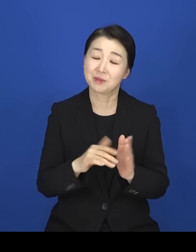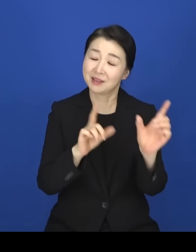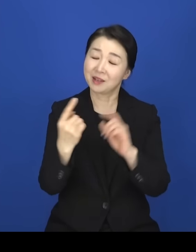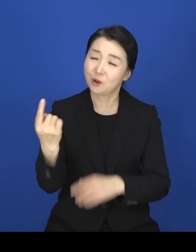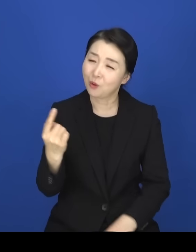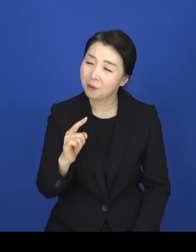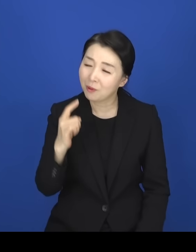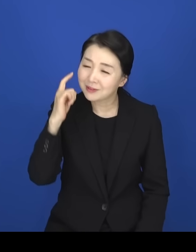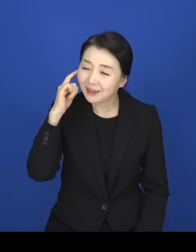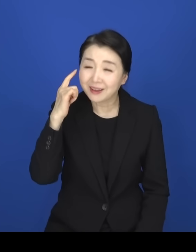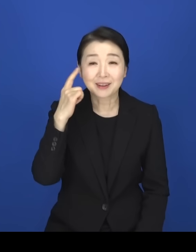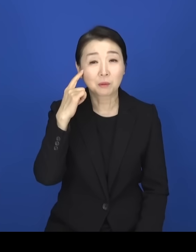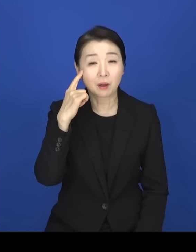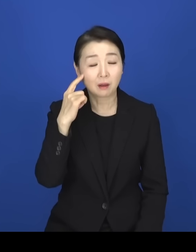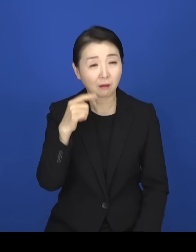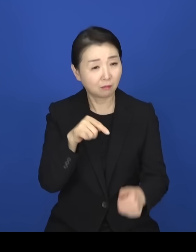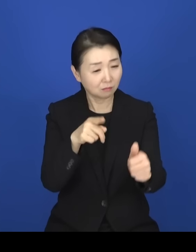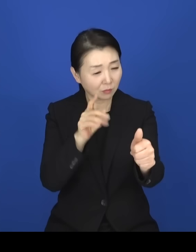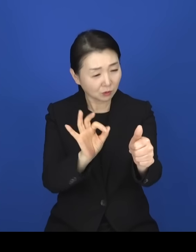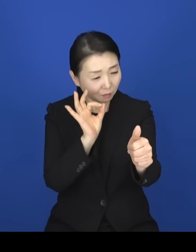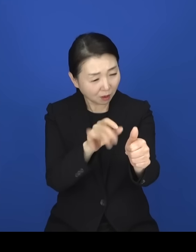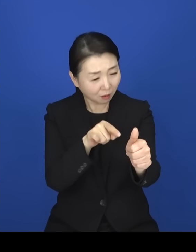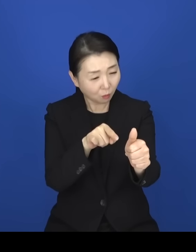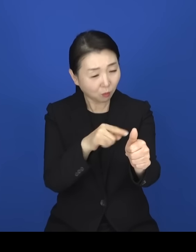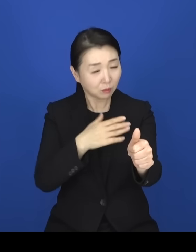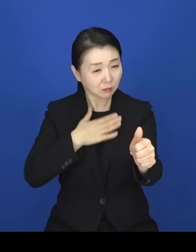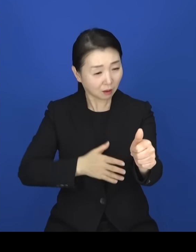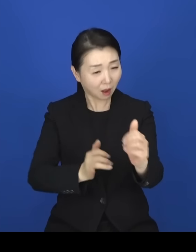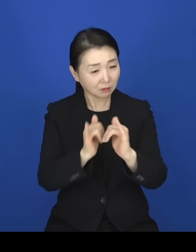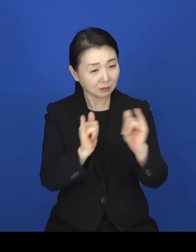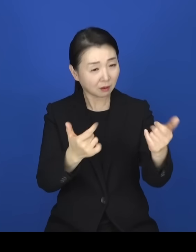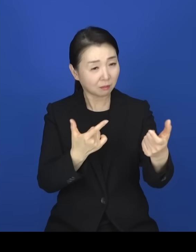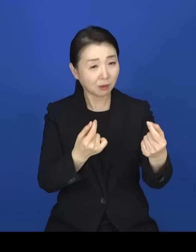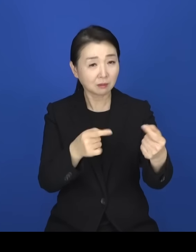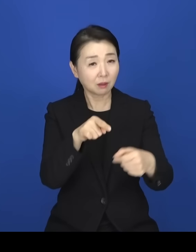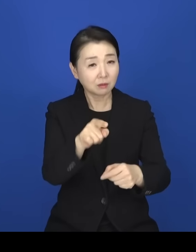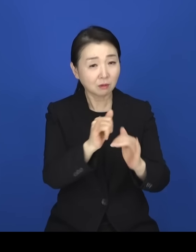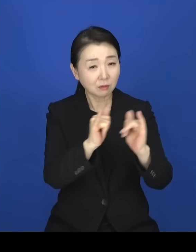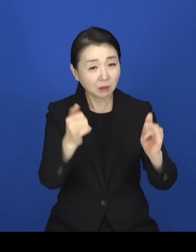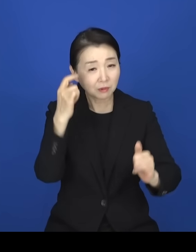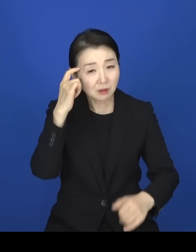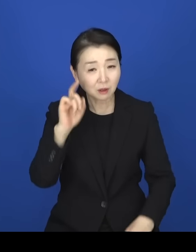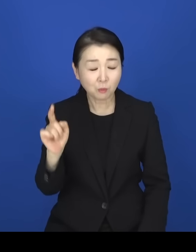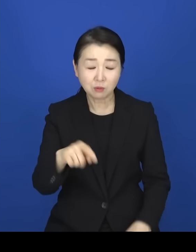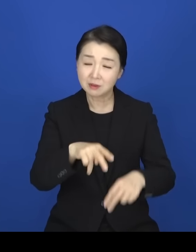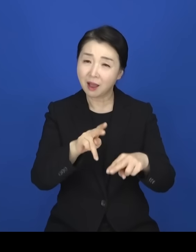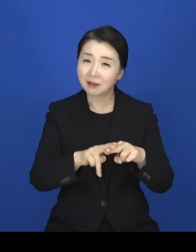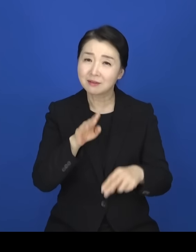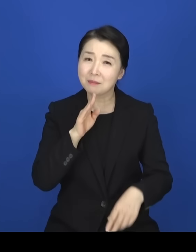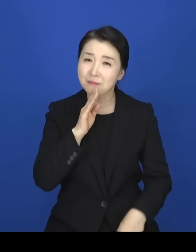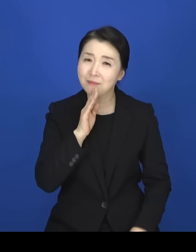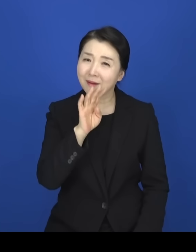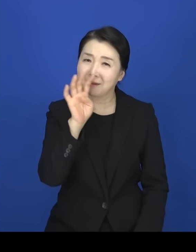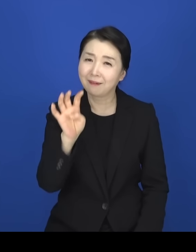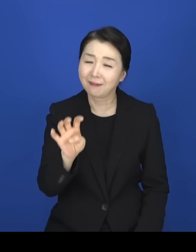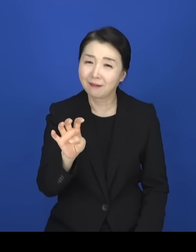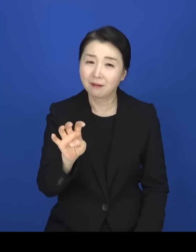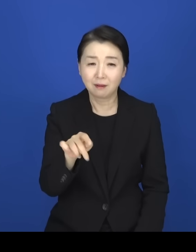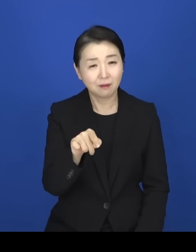종종 해요. 범균 씨를 보면서 네. 내가 아는 사람인데 저 사람이 지금 무슨 생각으로 저기 앉아